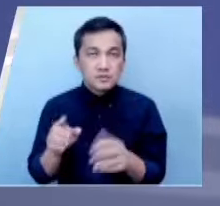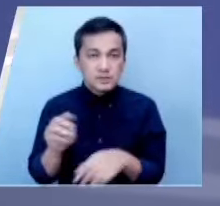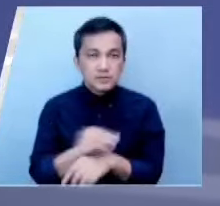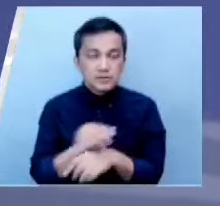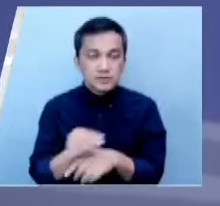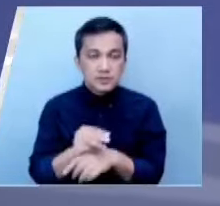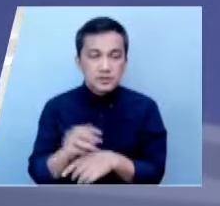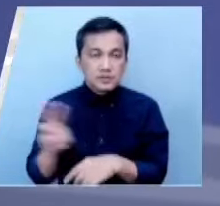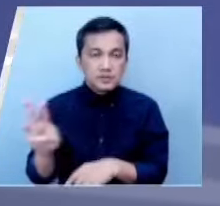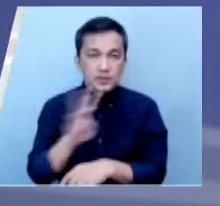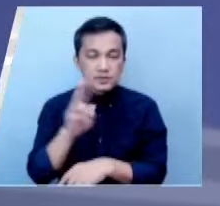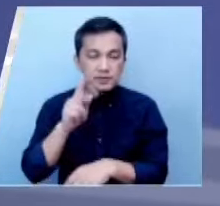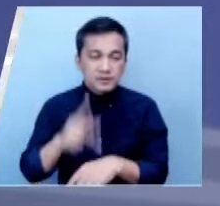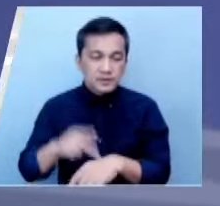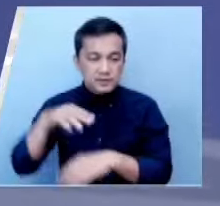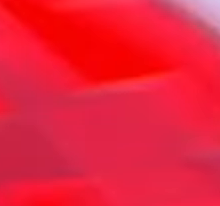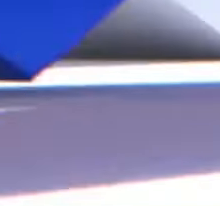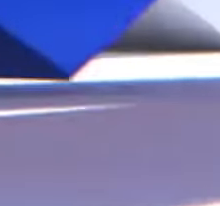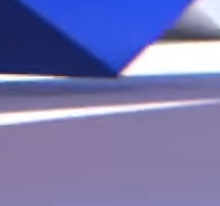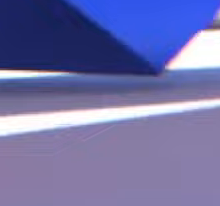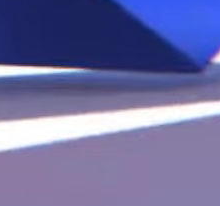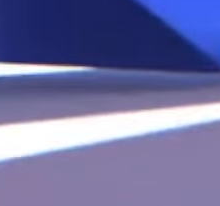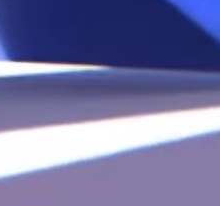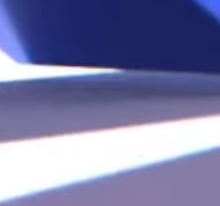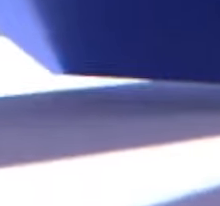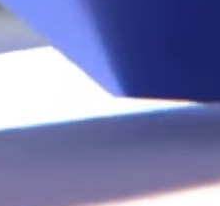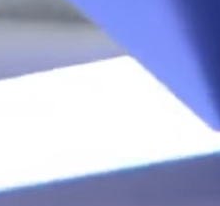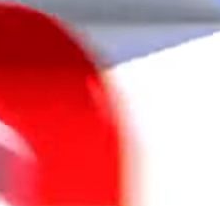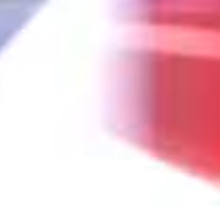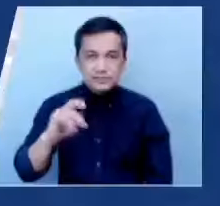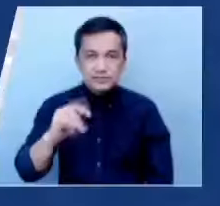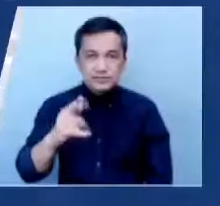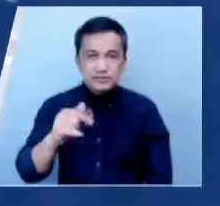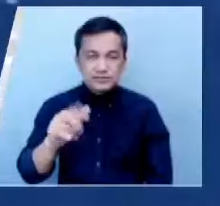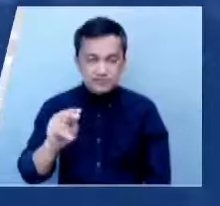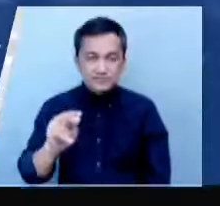Philippine Sea. Nakatutok si Chino Gaston.